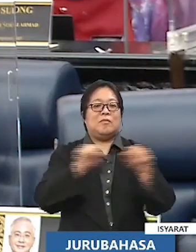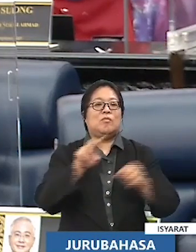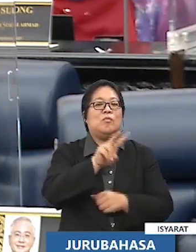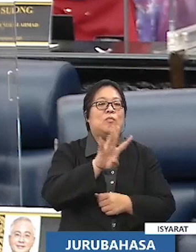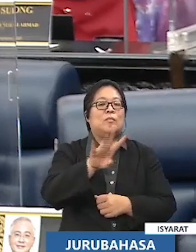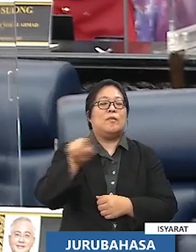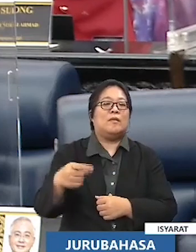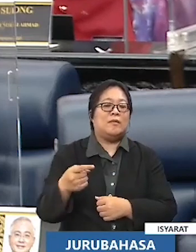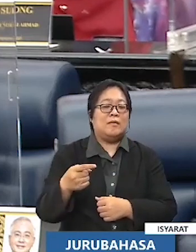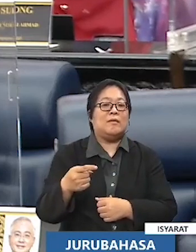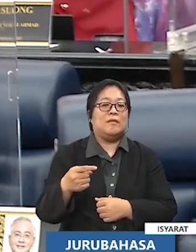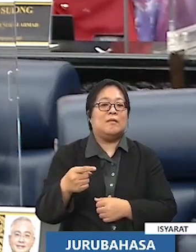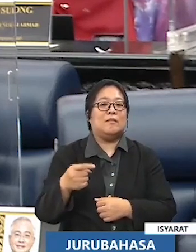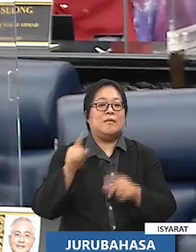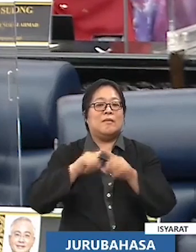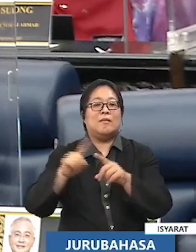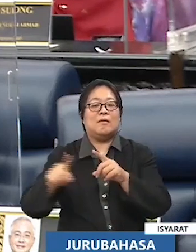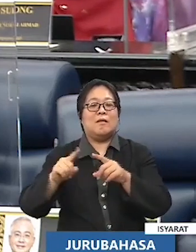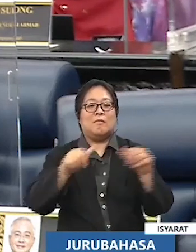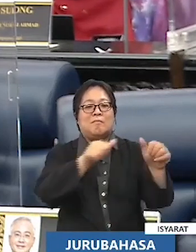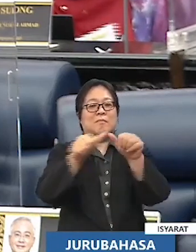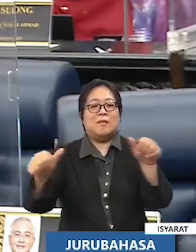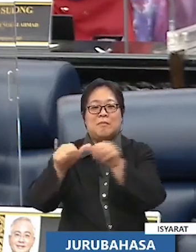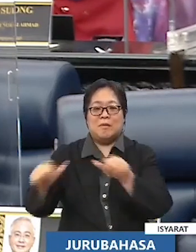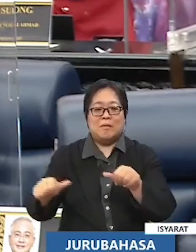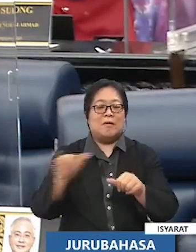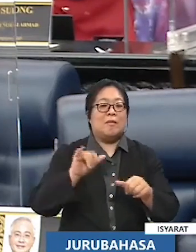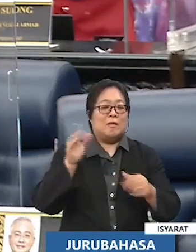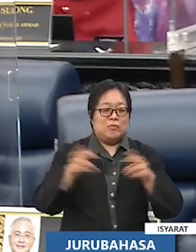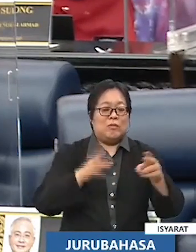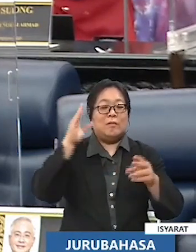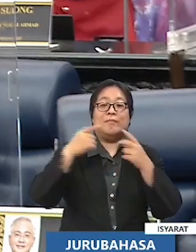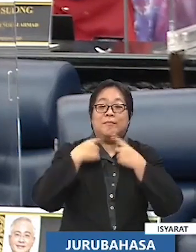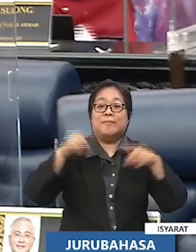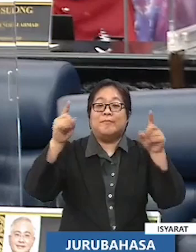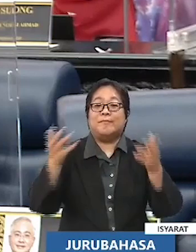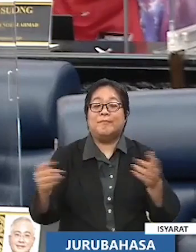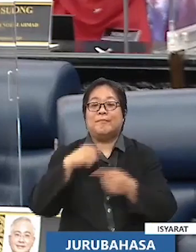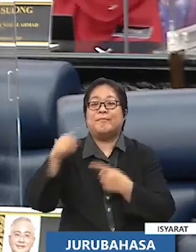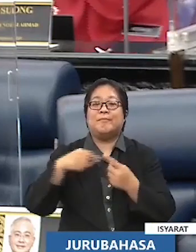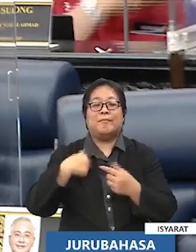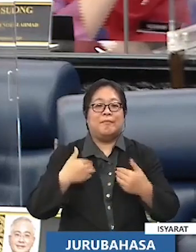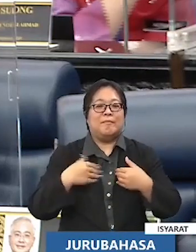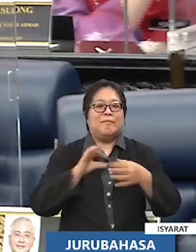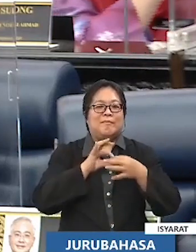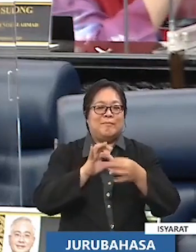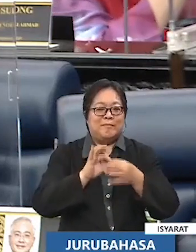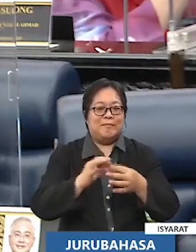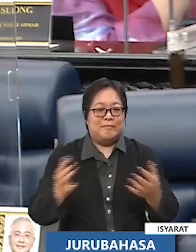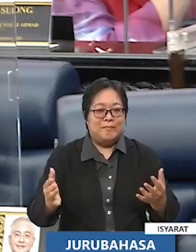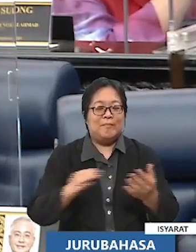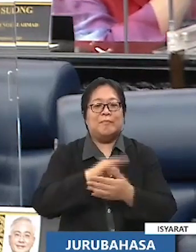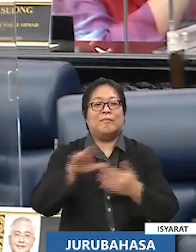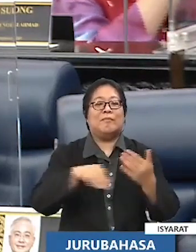rp24.000 hasil ke seluruh negara dan New Xenia tanyakan berjaya apabila kita The Uso sama bersama